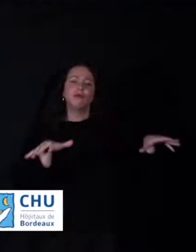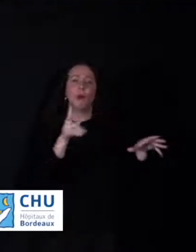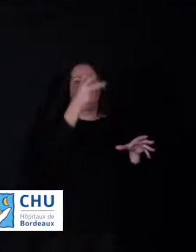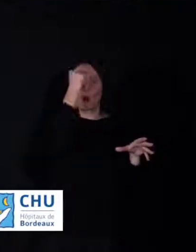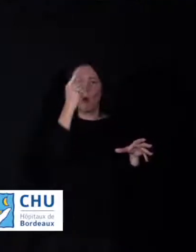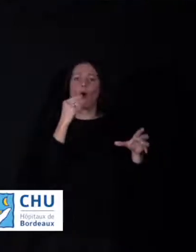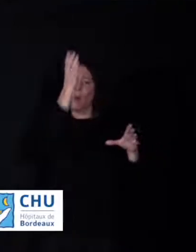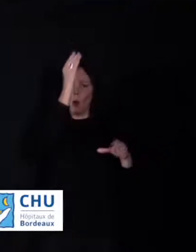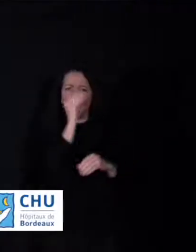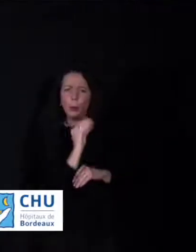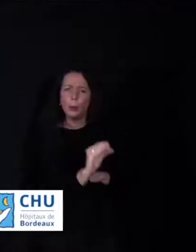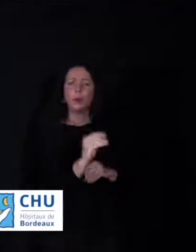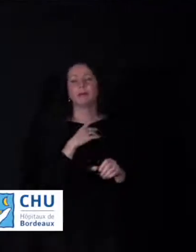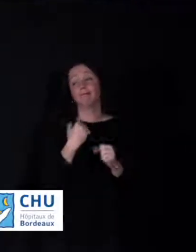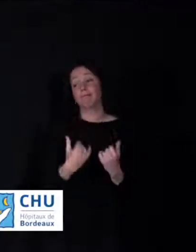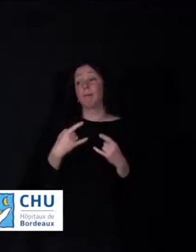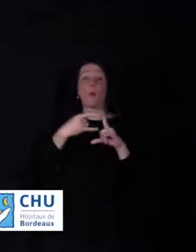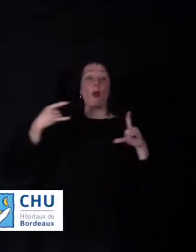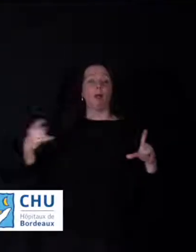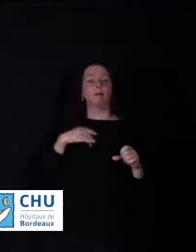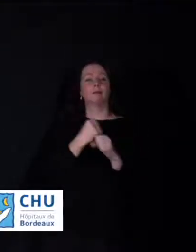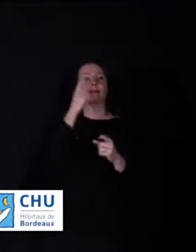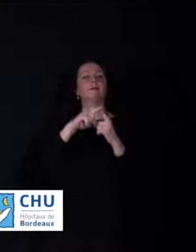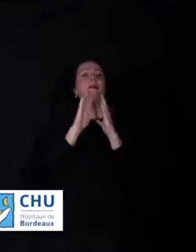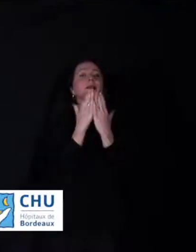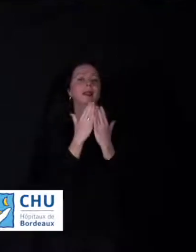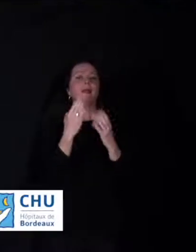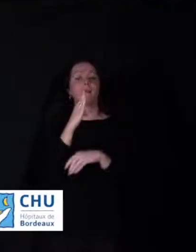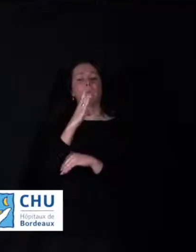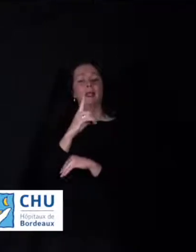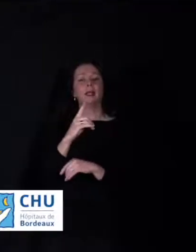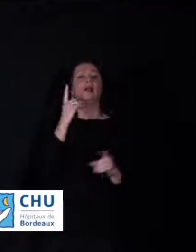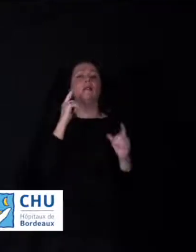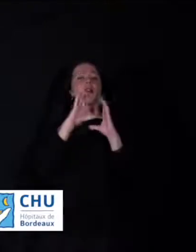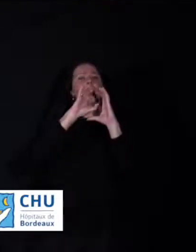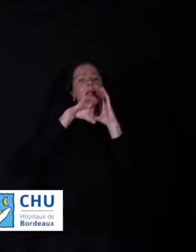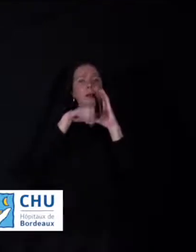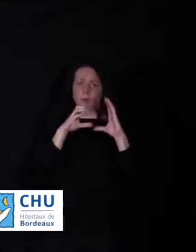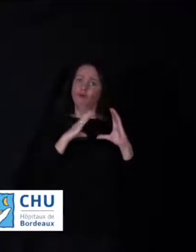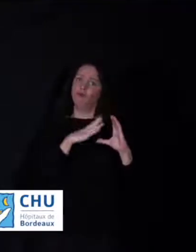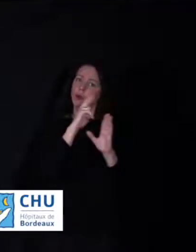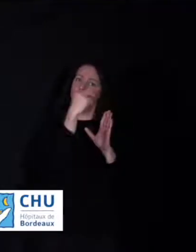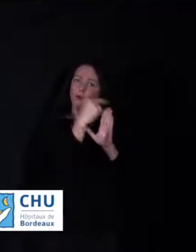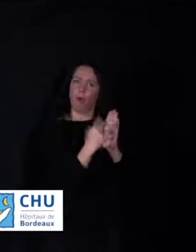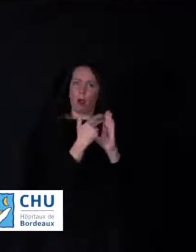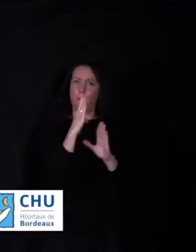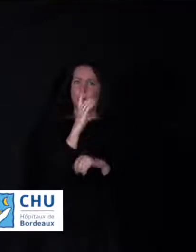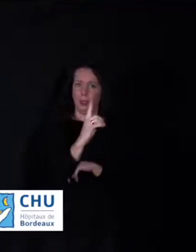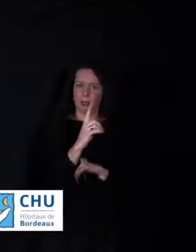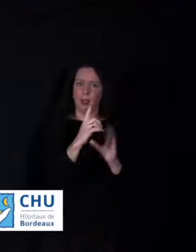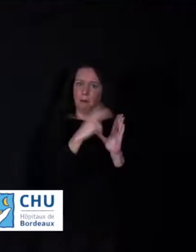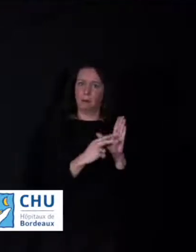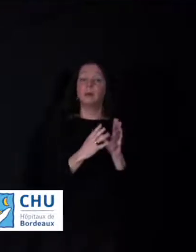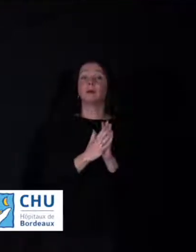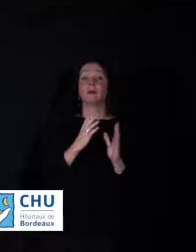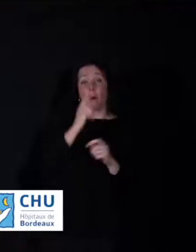va parler un peu de livres, un peu de BD. Et cette BD de vulgarisation qui est accessible sur Instagram rend à sa façon hommage aux